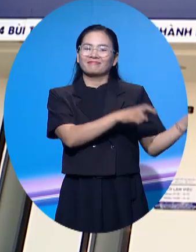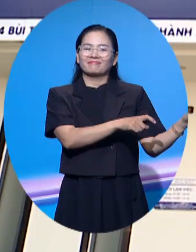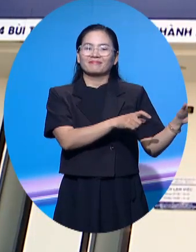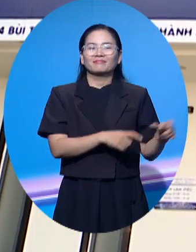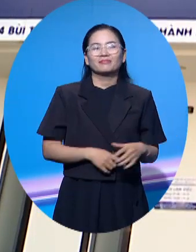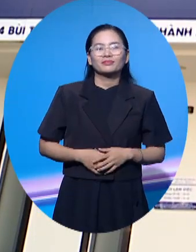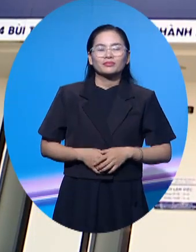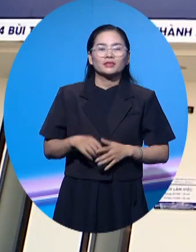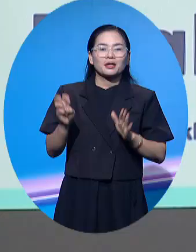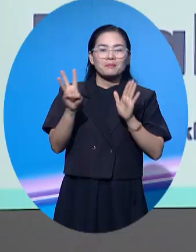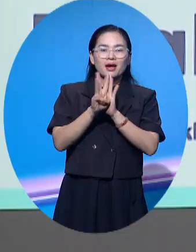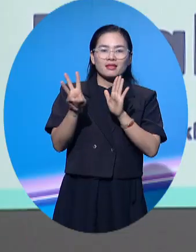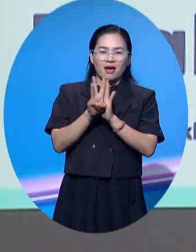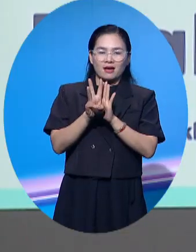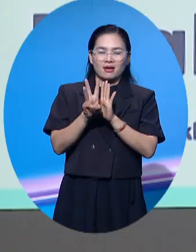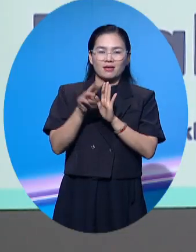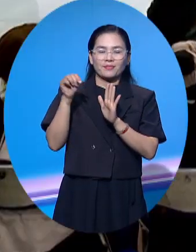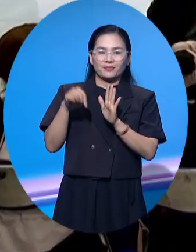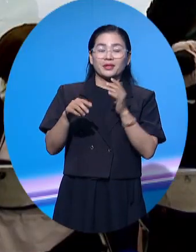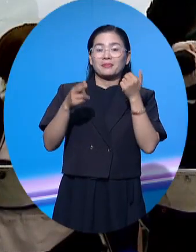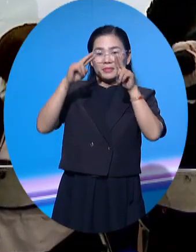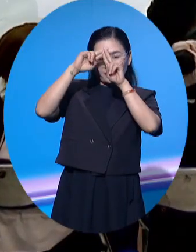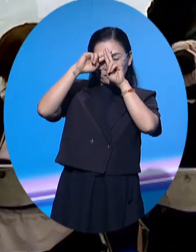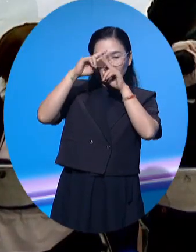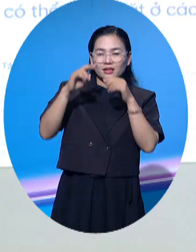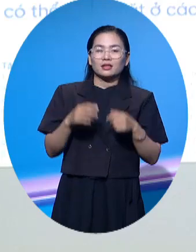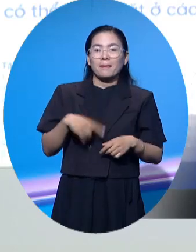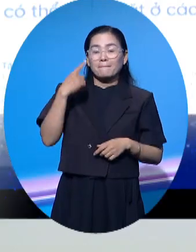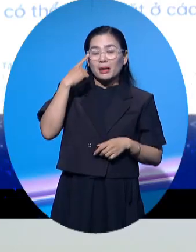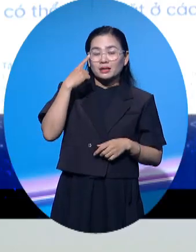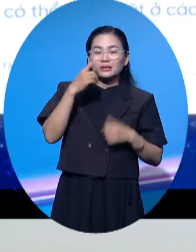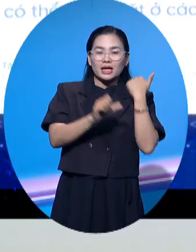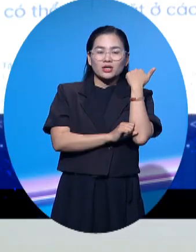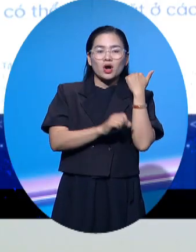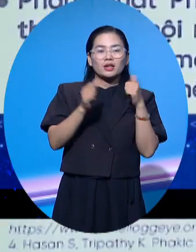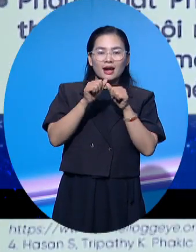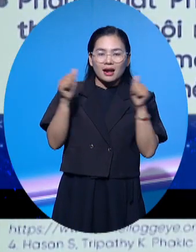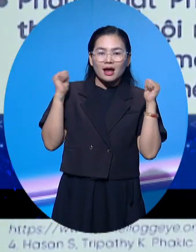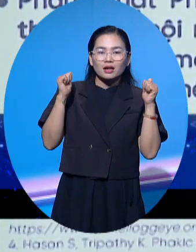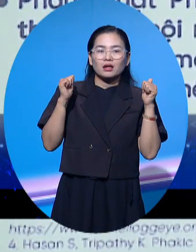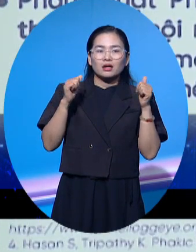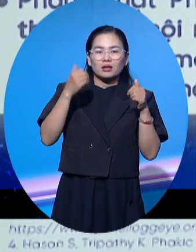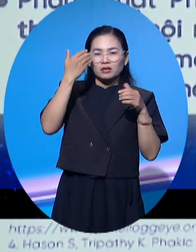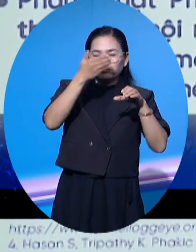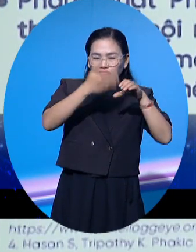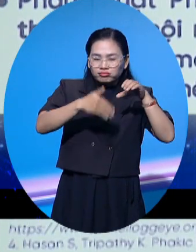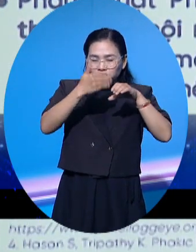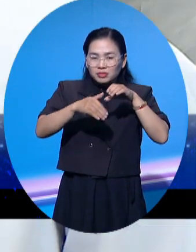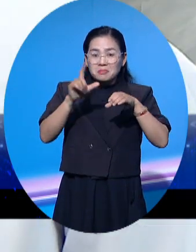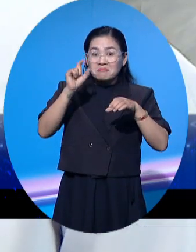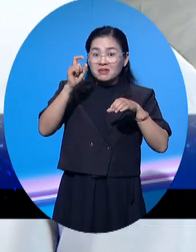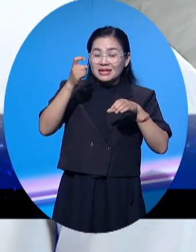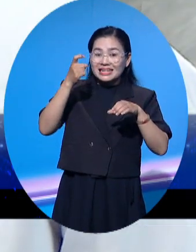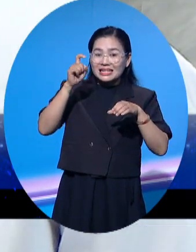hơn 3 tháng, hiện Bệnh viện Mắt Sài Gòn Đà Lạt đã triển khai gần 10 ca điều trị Phakic, trong đó có các ca độ cận rất cao lên đến 10